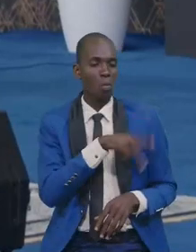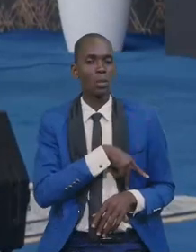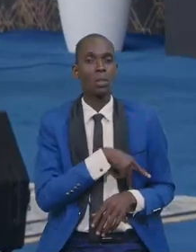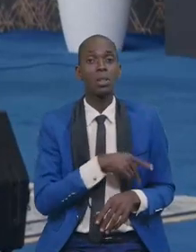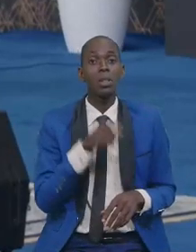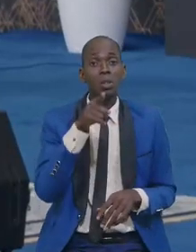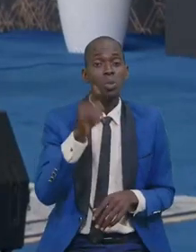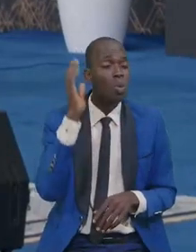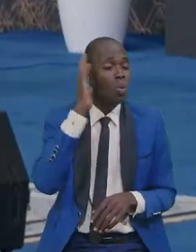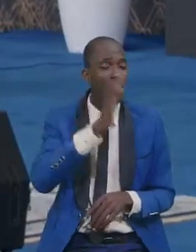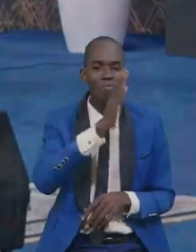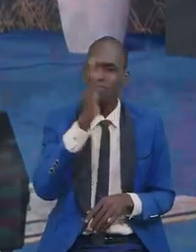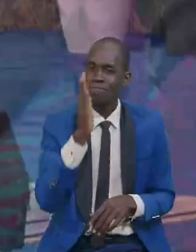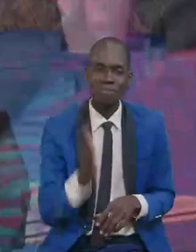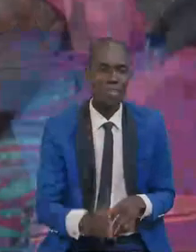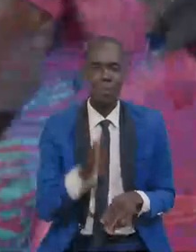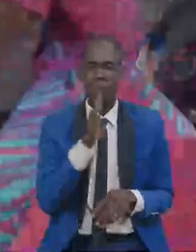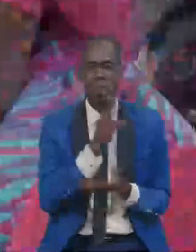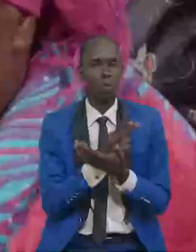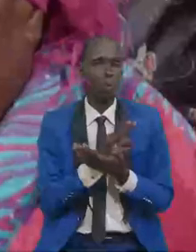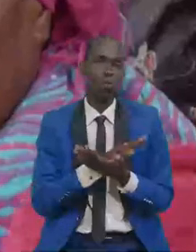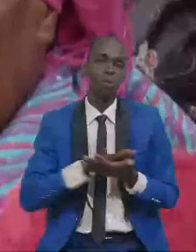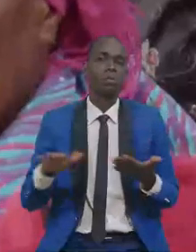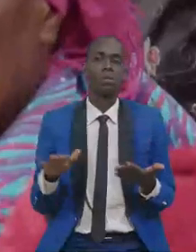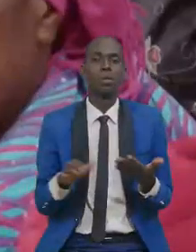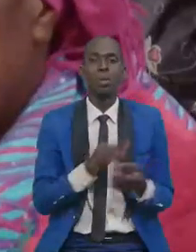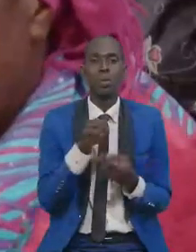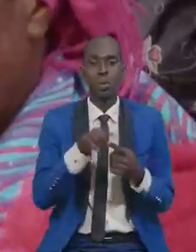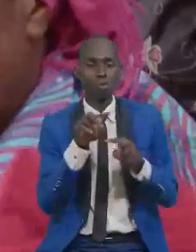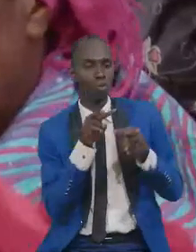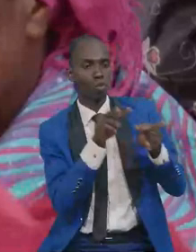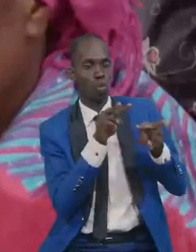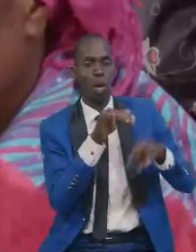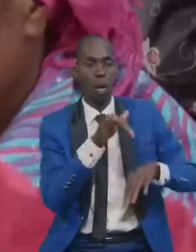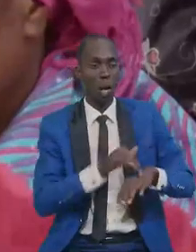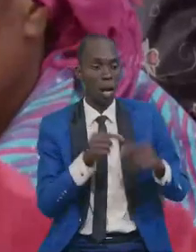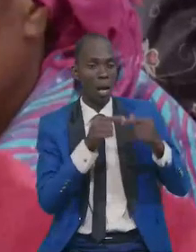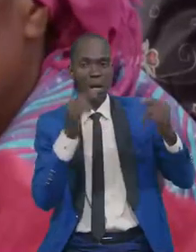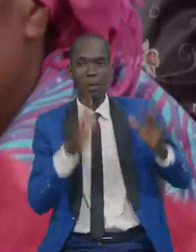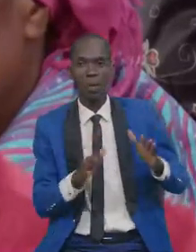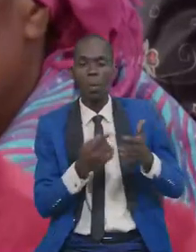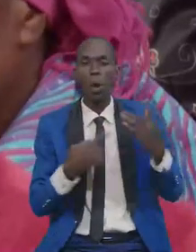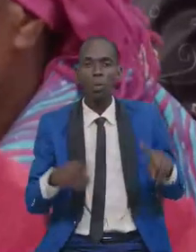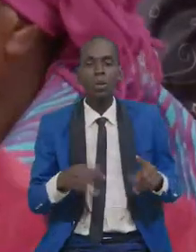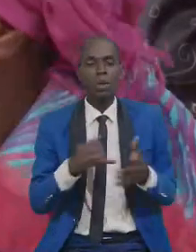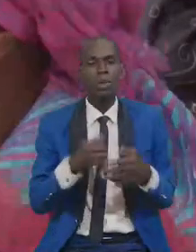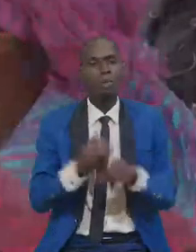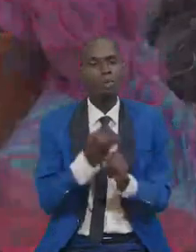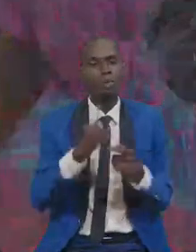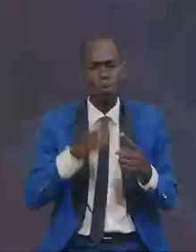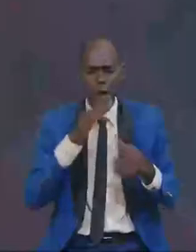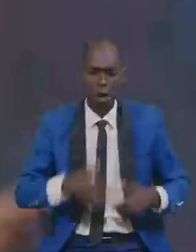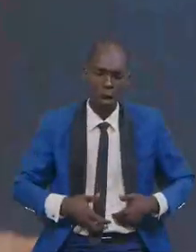mauvaise personnalité, tu ne seras plus jamais saint. Mais quand tu regardes les ennemis, tu te mets en colère, tu es